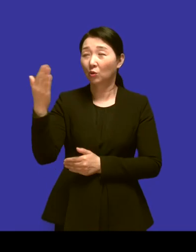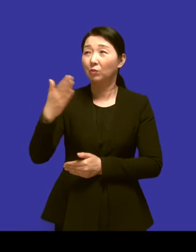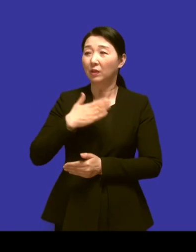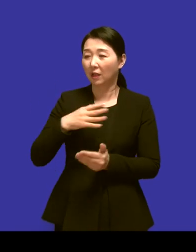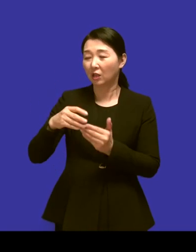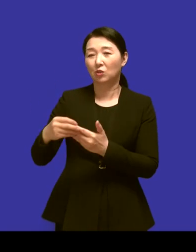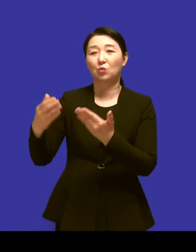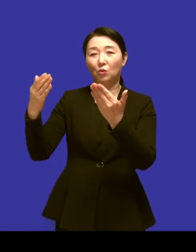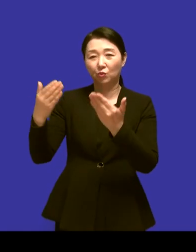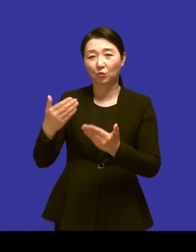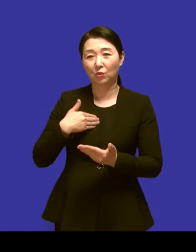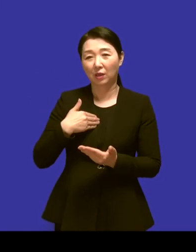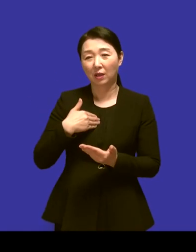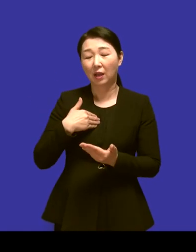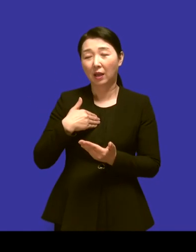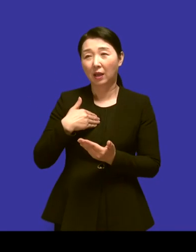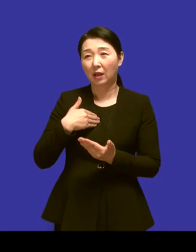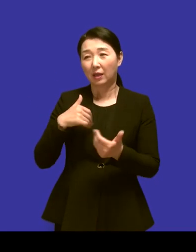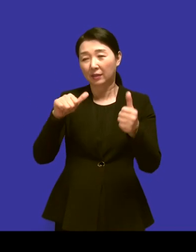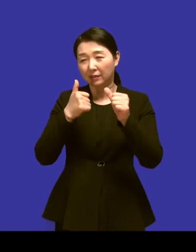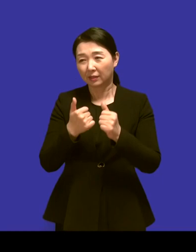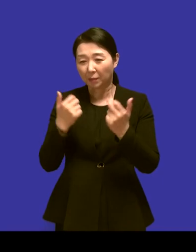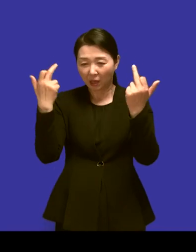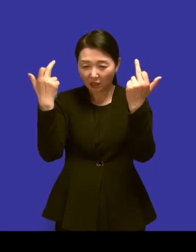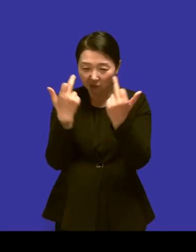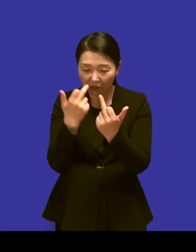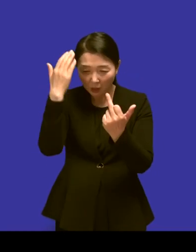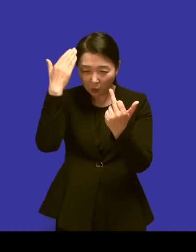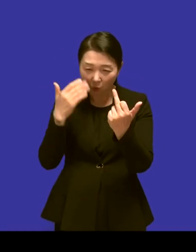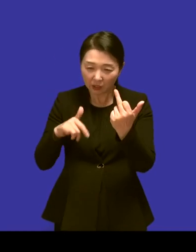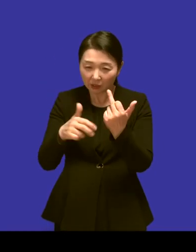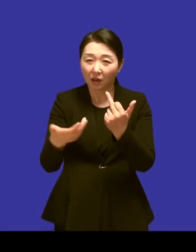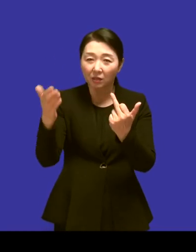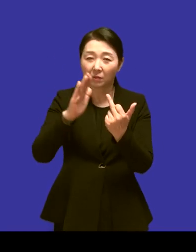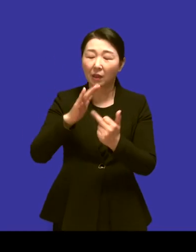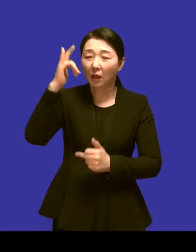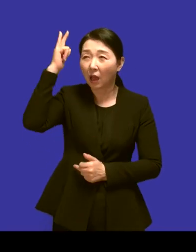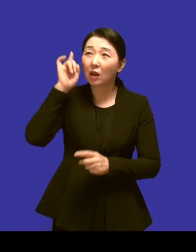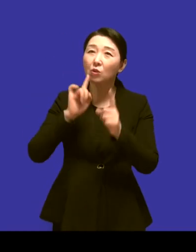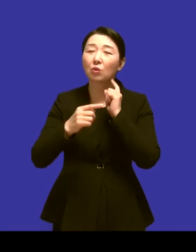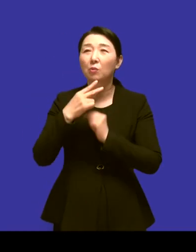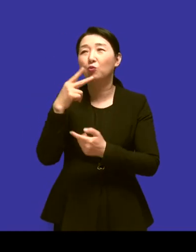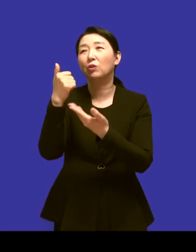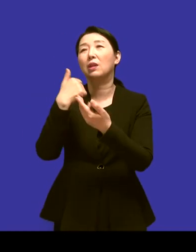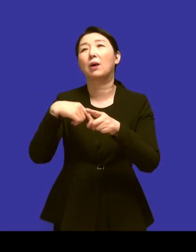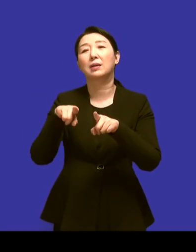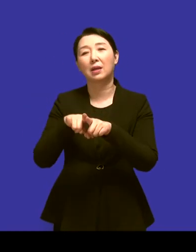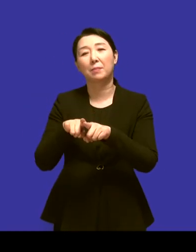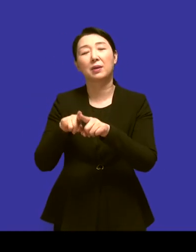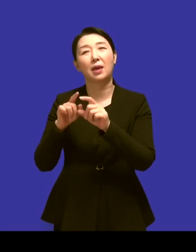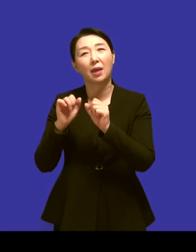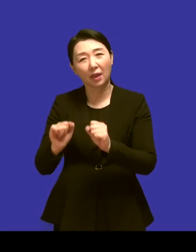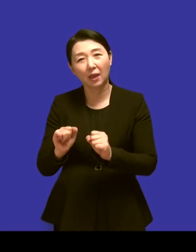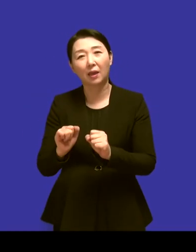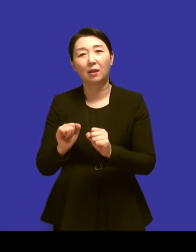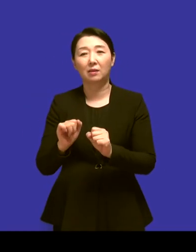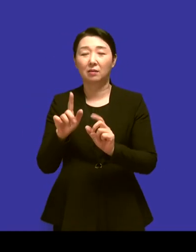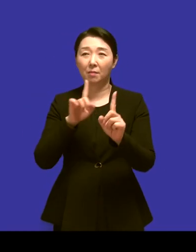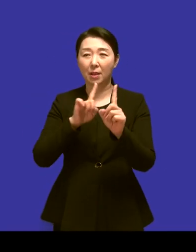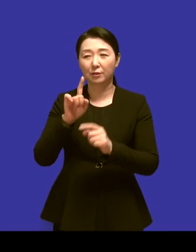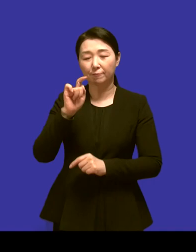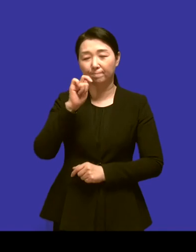나를 이끌으시고 내가 사망의 영침을 고작에 다닐지라도 해를 두려워하지 않을 것은 주께서 나와 함께 하시나이다. 그런 말씀들을 계속 뭔가 묵상을